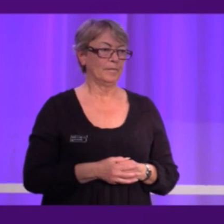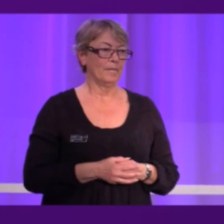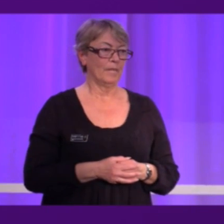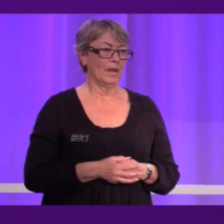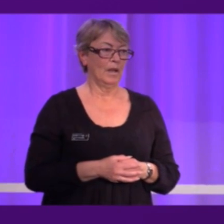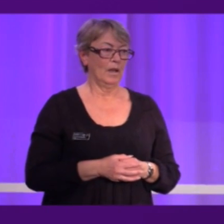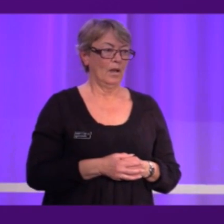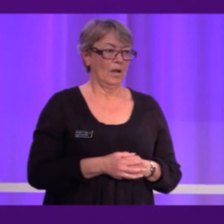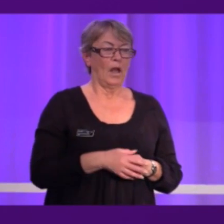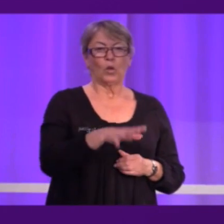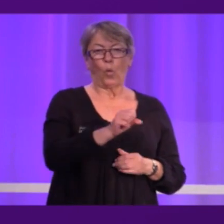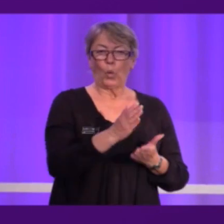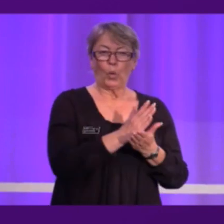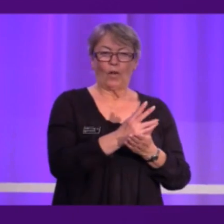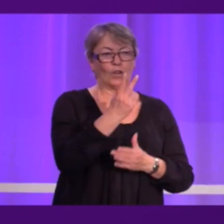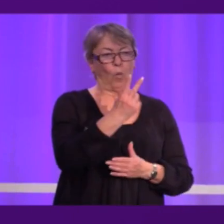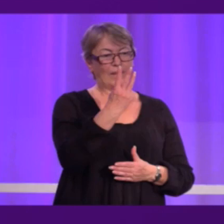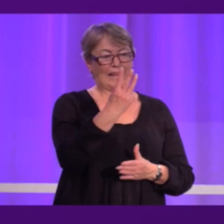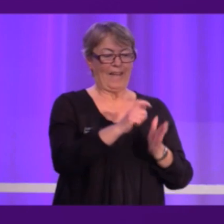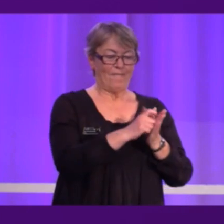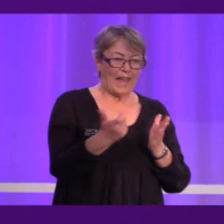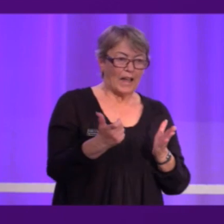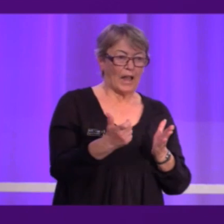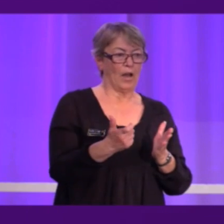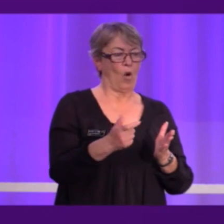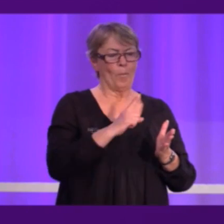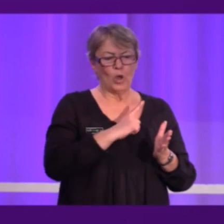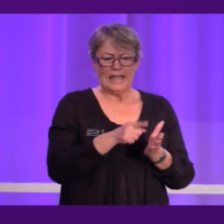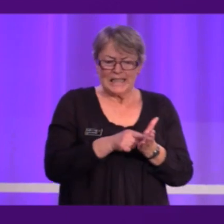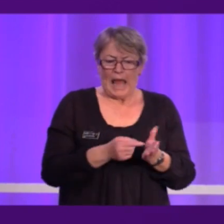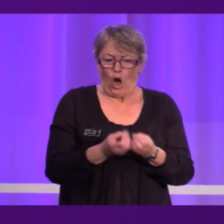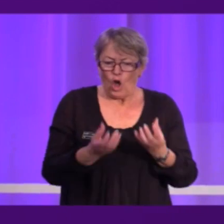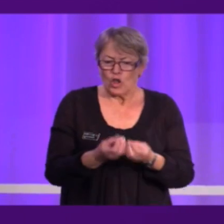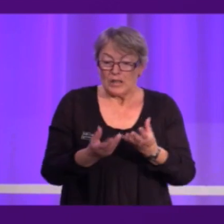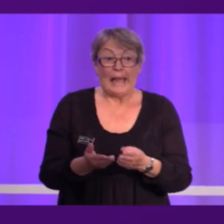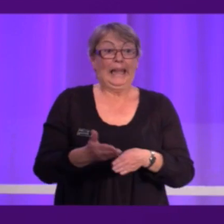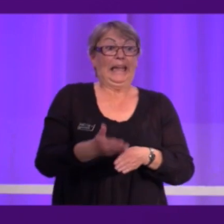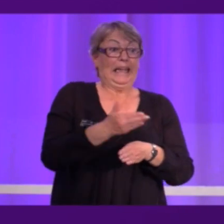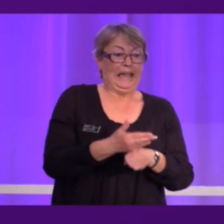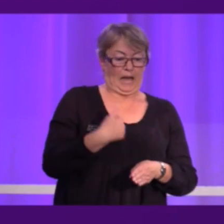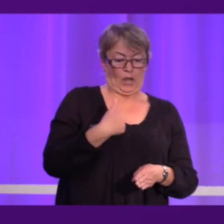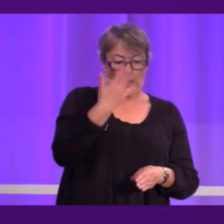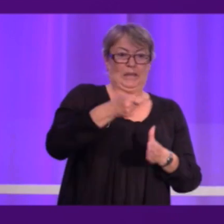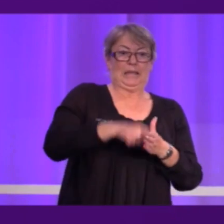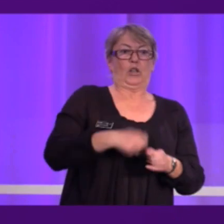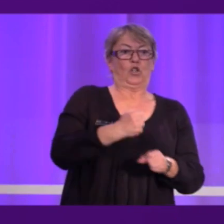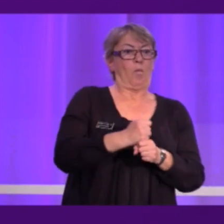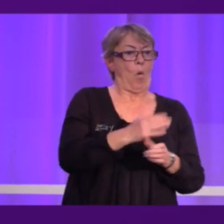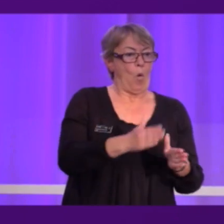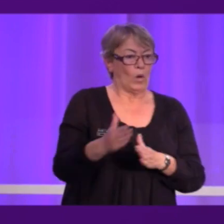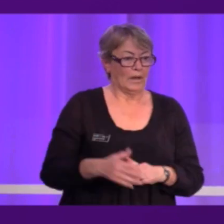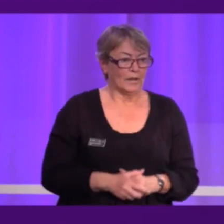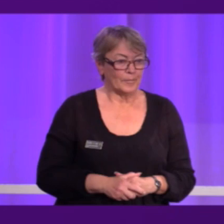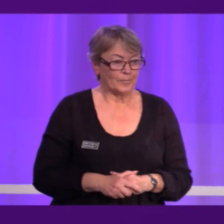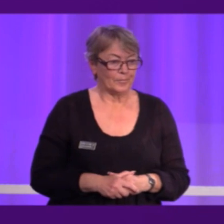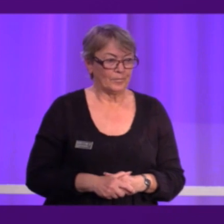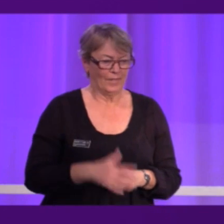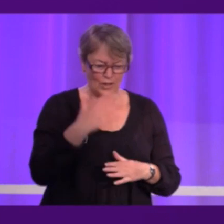Det tog ungefär 2-3 veckor och en massa särlösningar innan jag kunde jobba ordentligt. Vilken